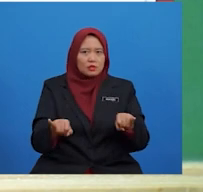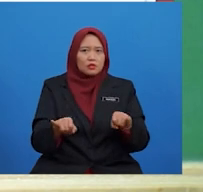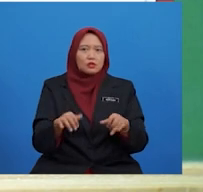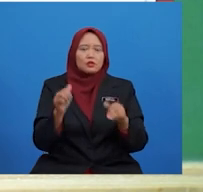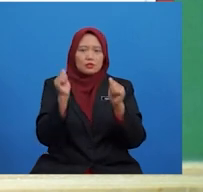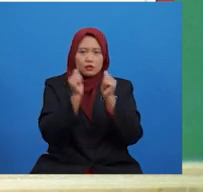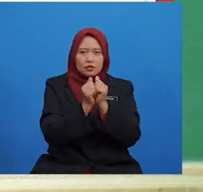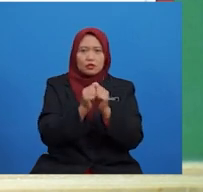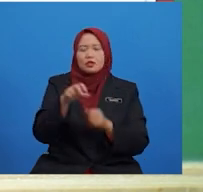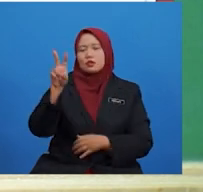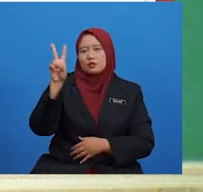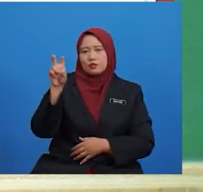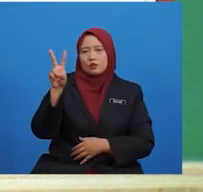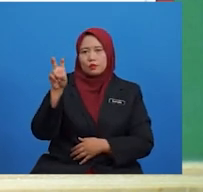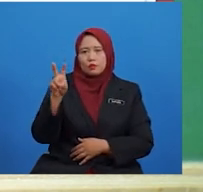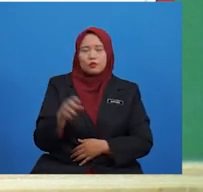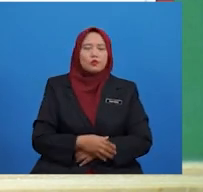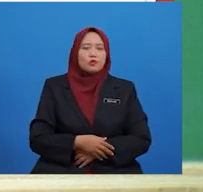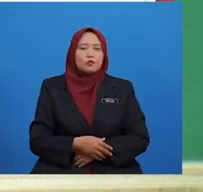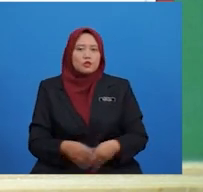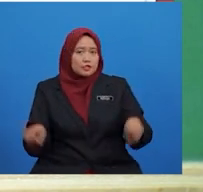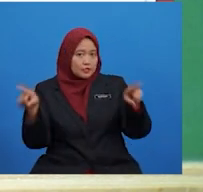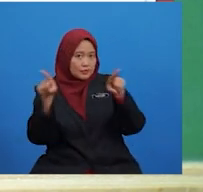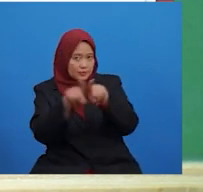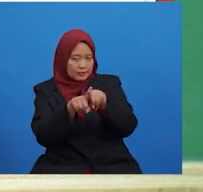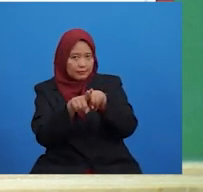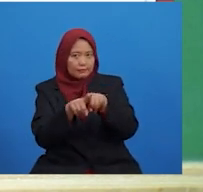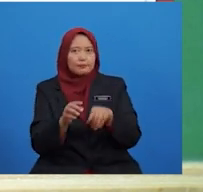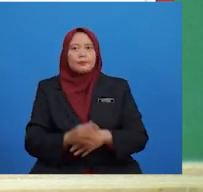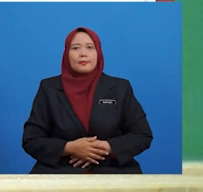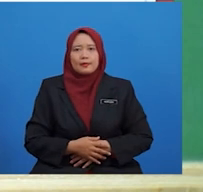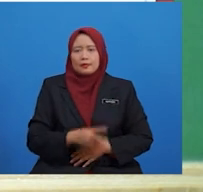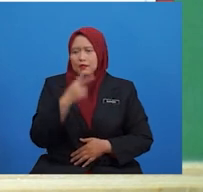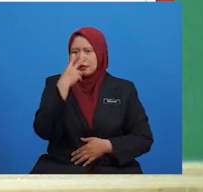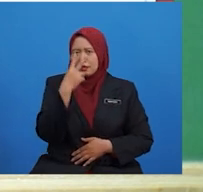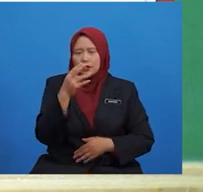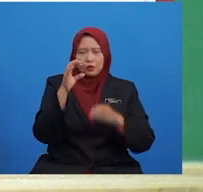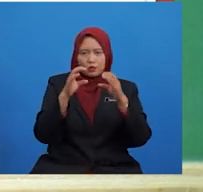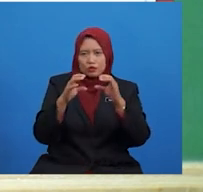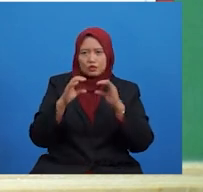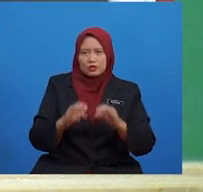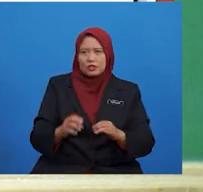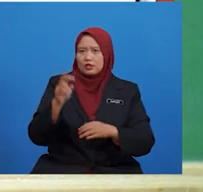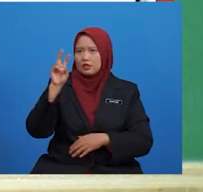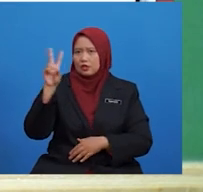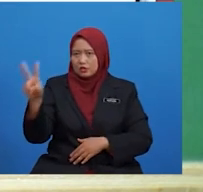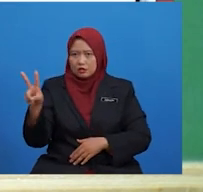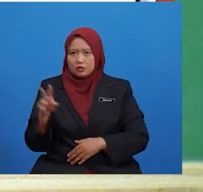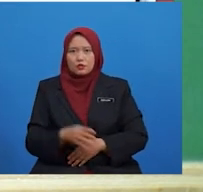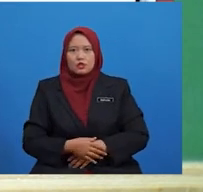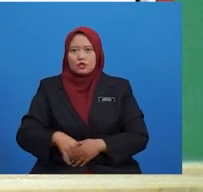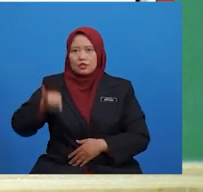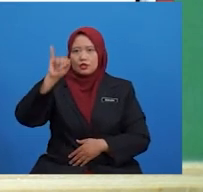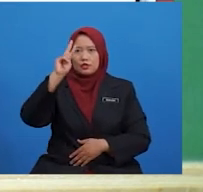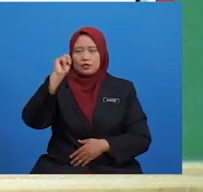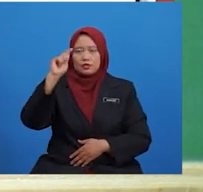20 secara serentak. Perhatikan pula kaedah yang kedua. Int